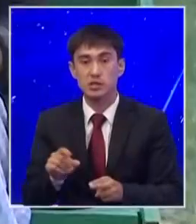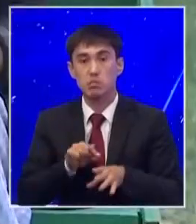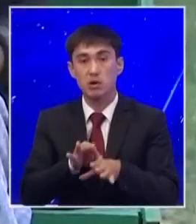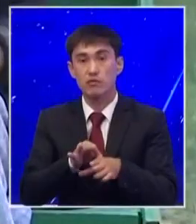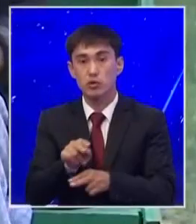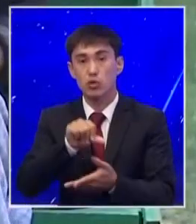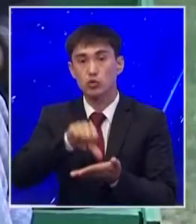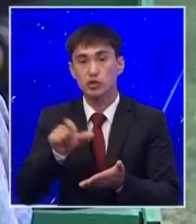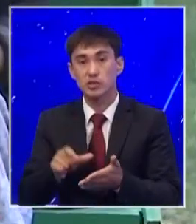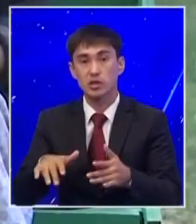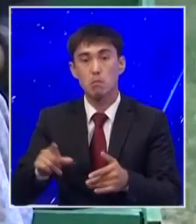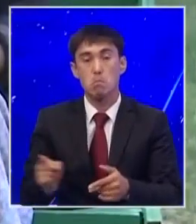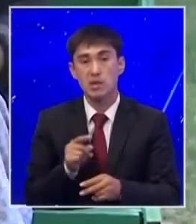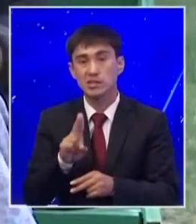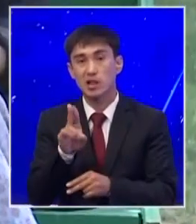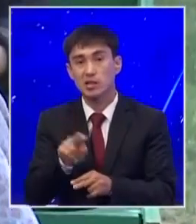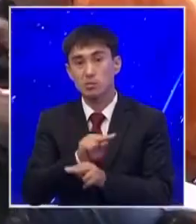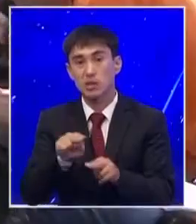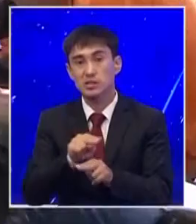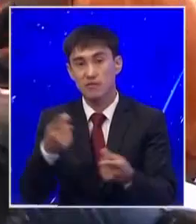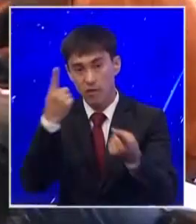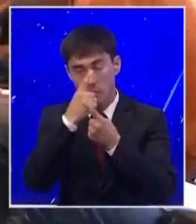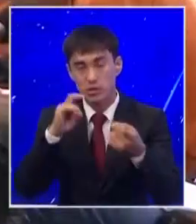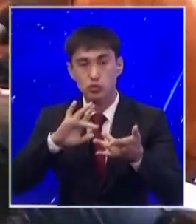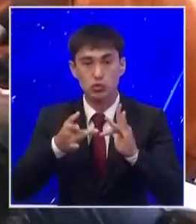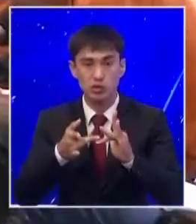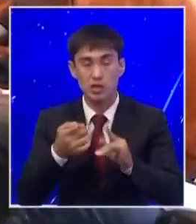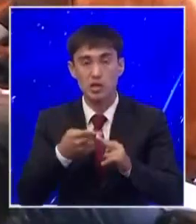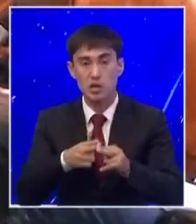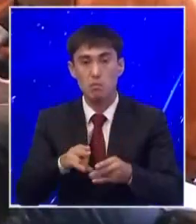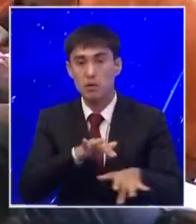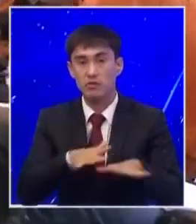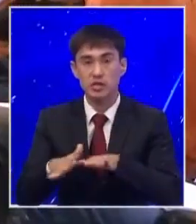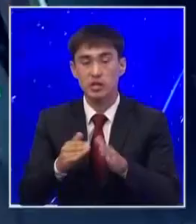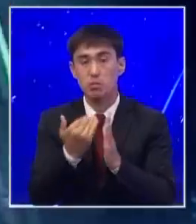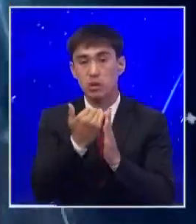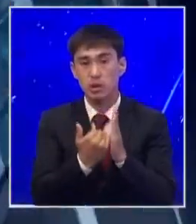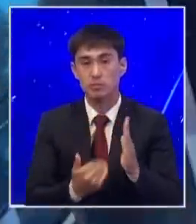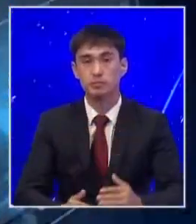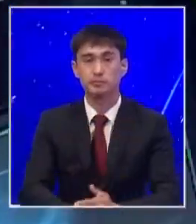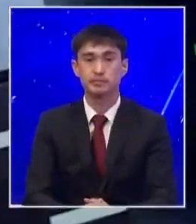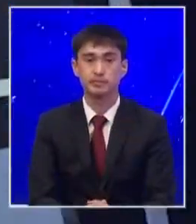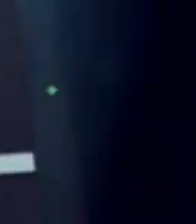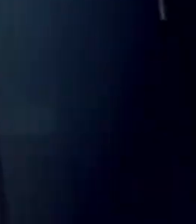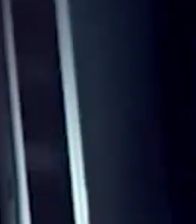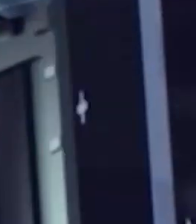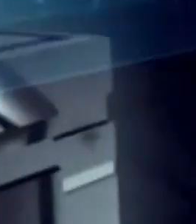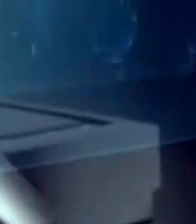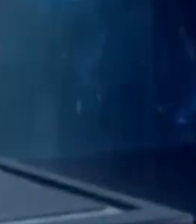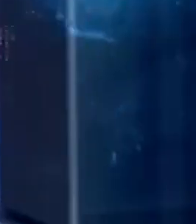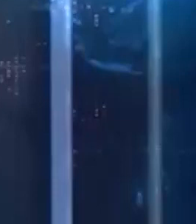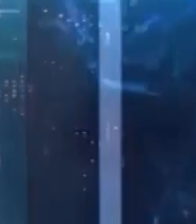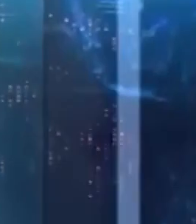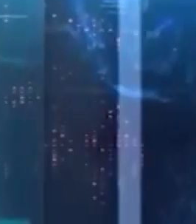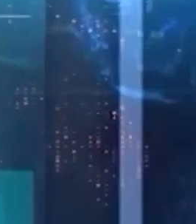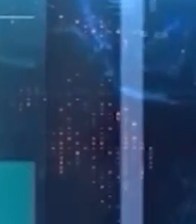проведут для участников мастер-класс по распространению информации в социальных сетях и продвижению программ. Аружан Тнеибаева, Курмажан